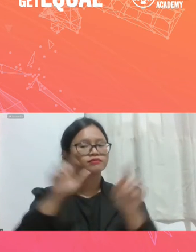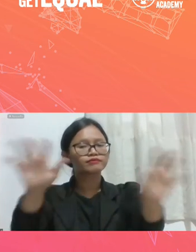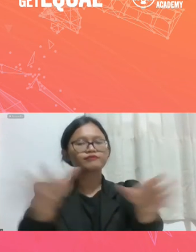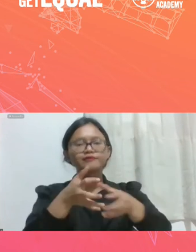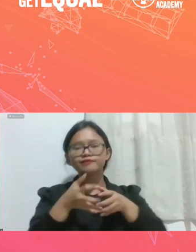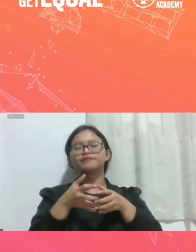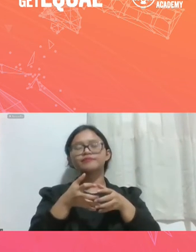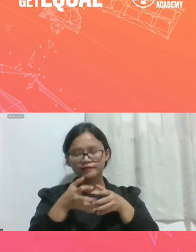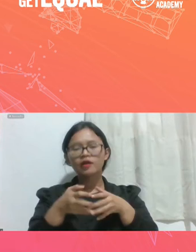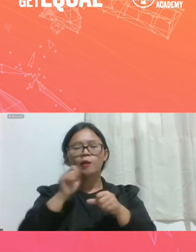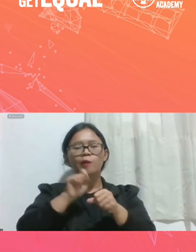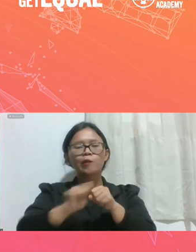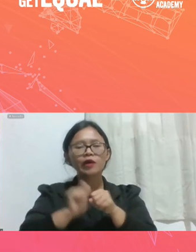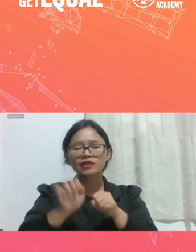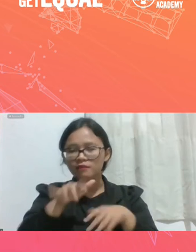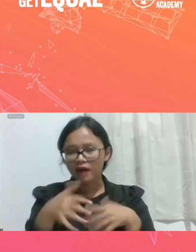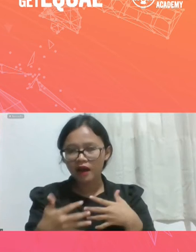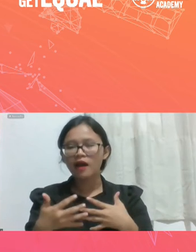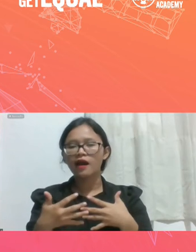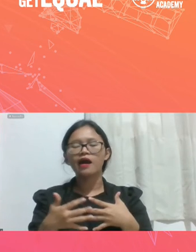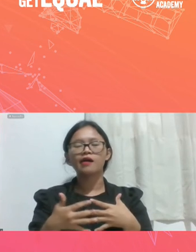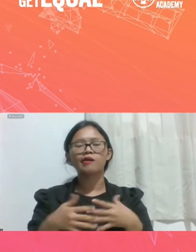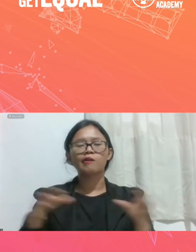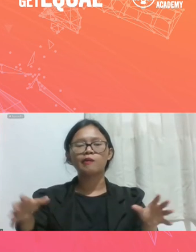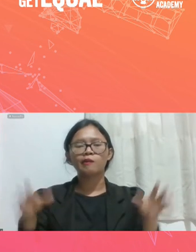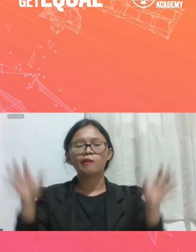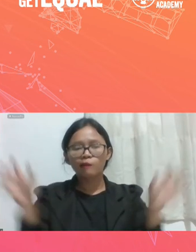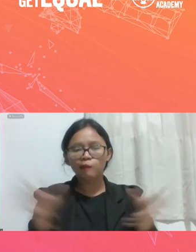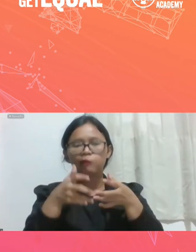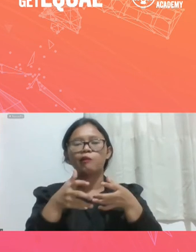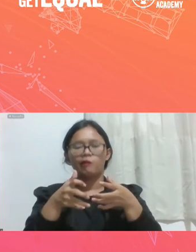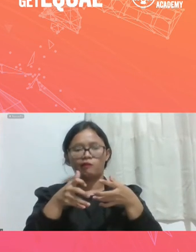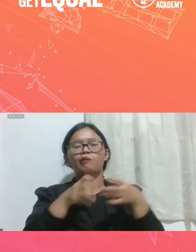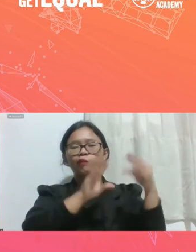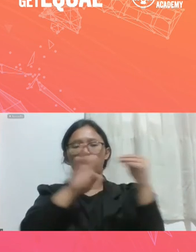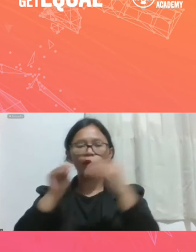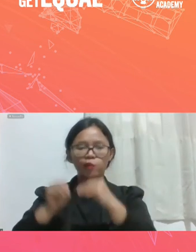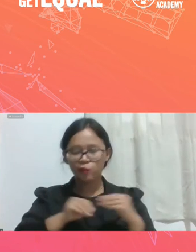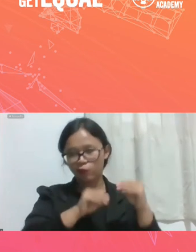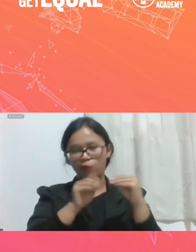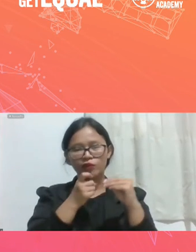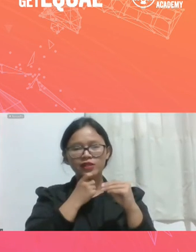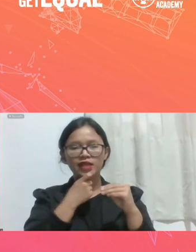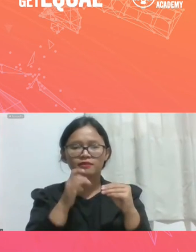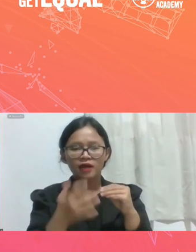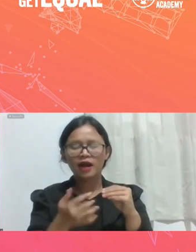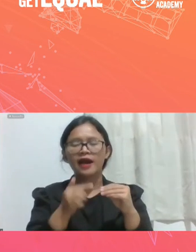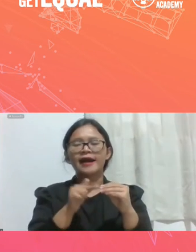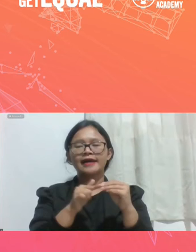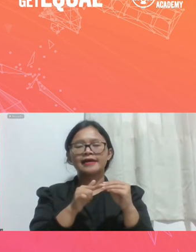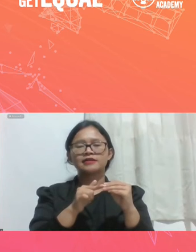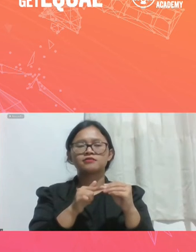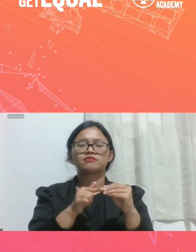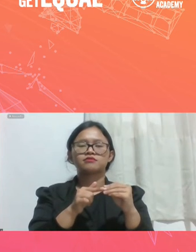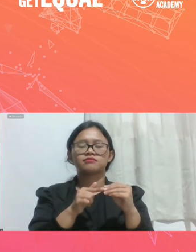itu juga membuat suatu pertemuan tentang bagaimana sih apa yang pernah